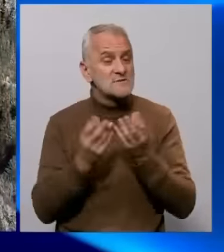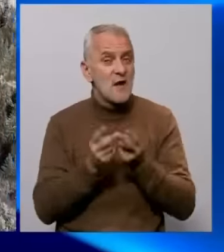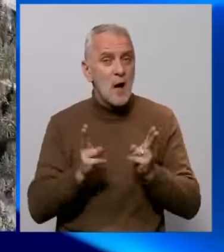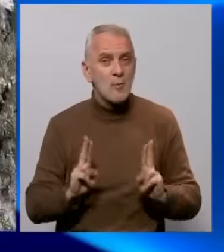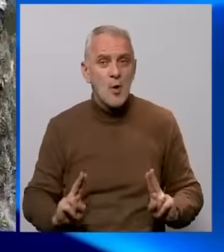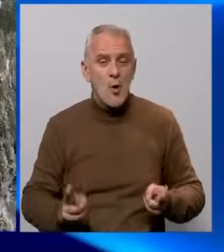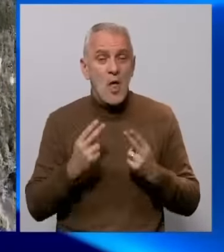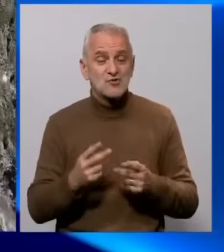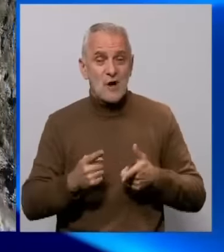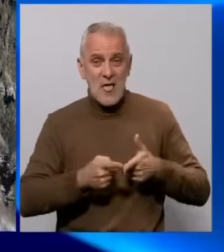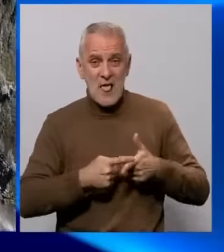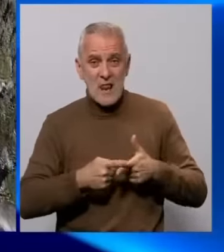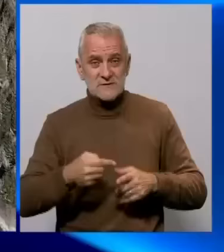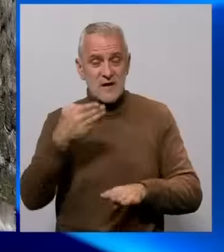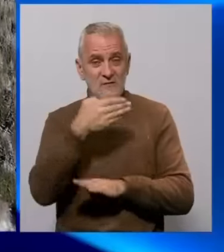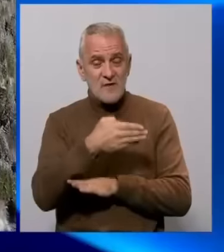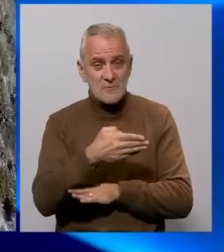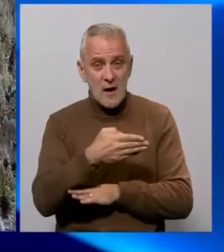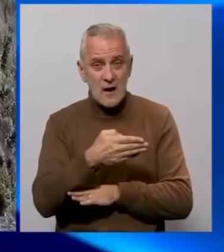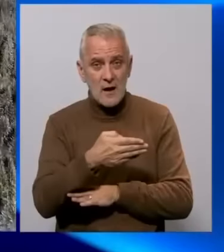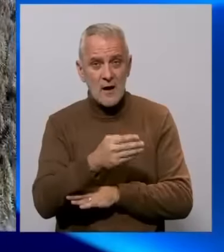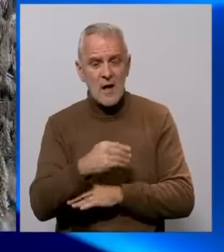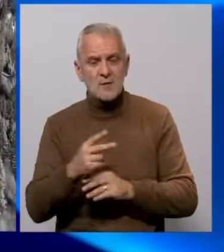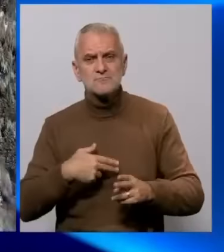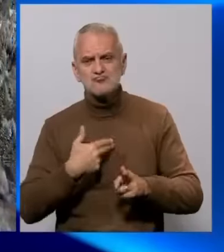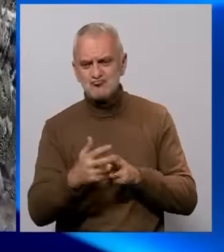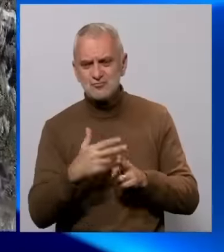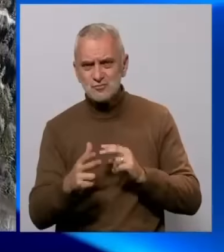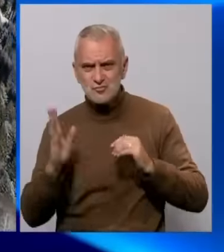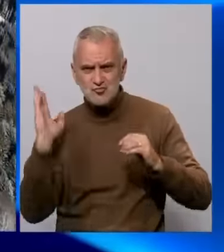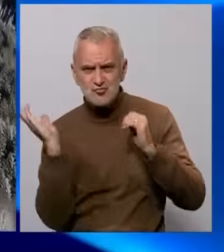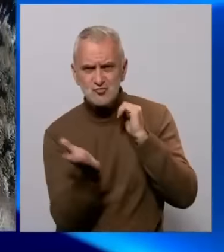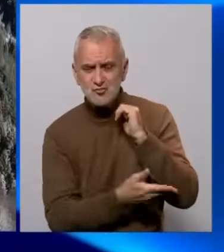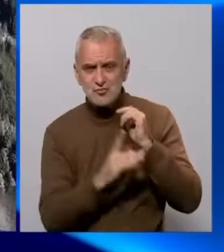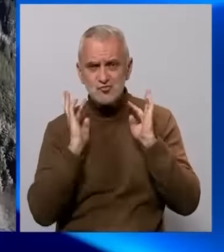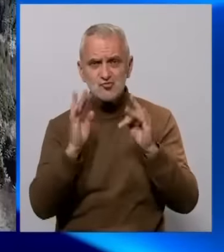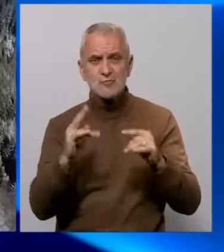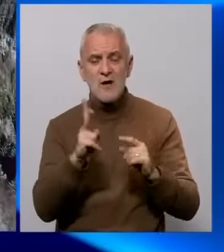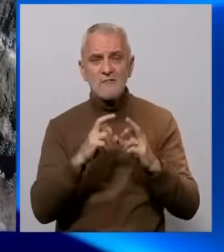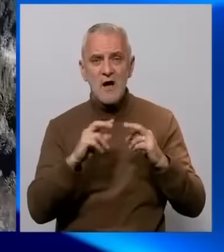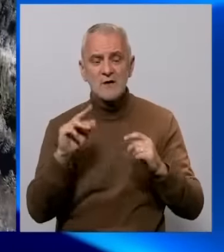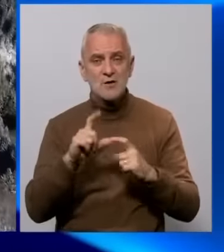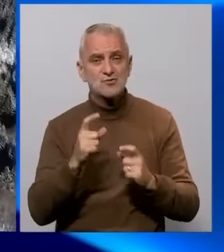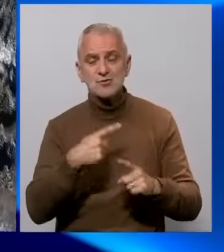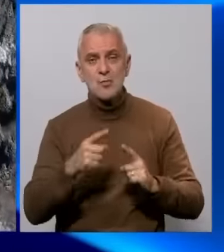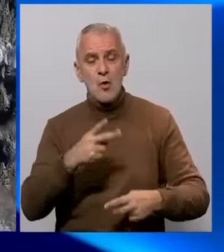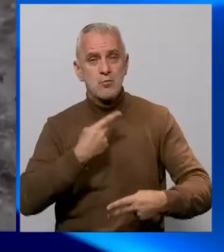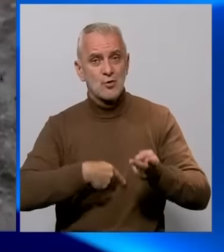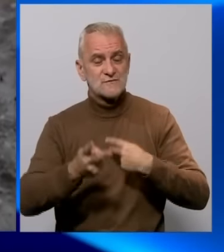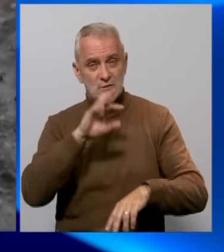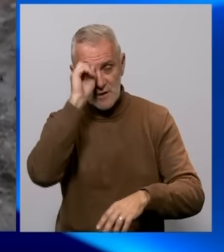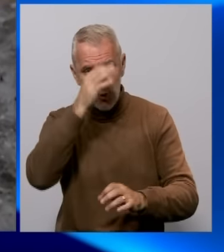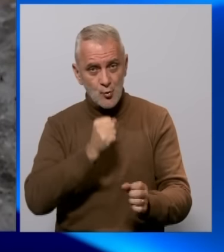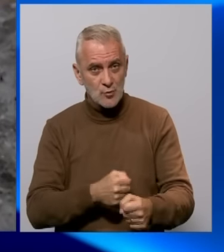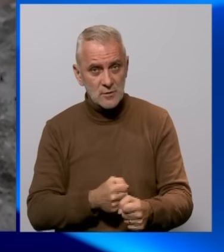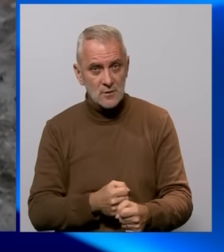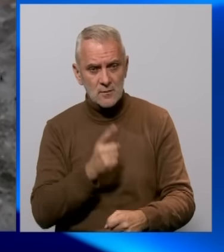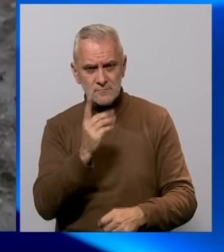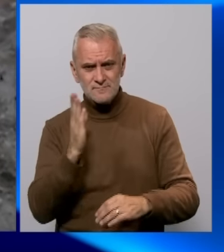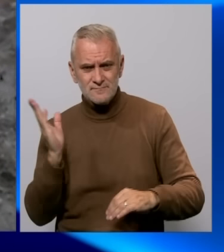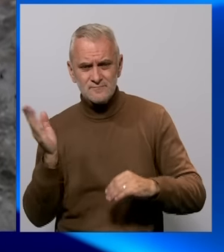olakšali britanskoj kompaniji Adriatic Metals da krči državnu šumu u Varešu za potrebe proizvodnje u njihovom rudniku. Tada su